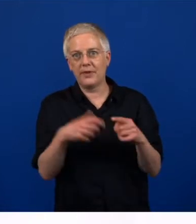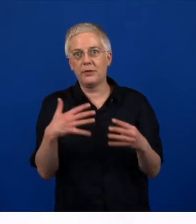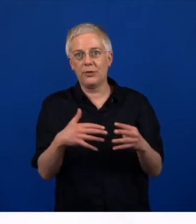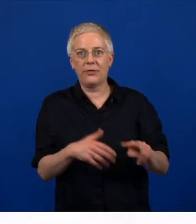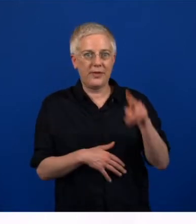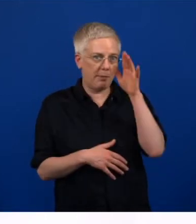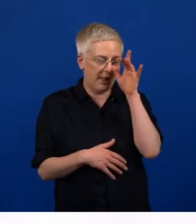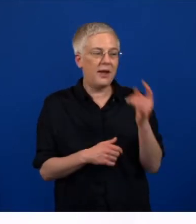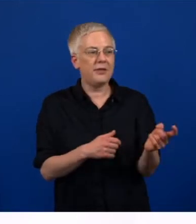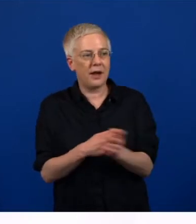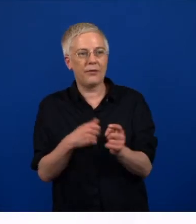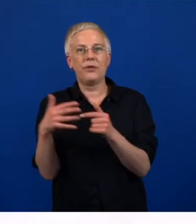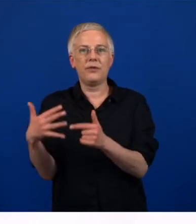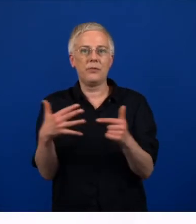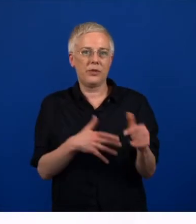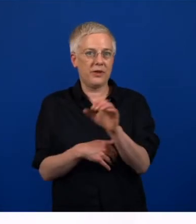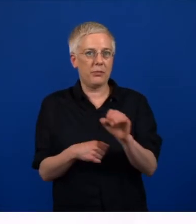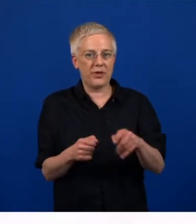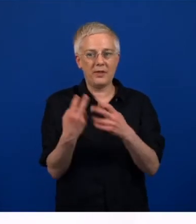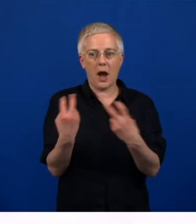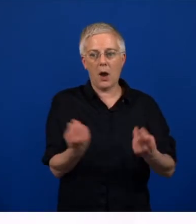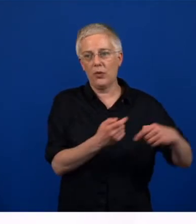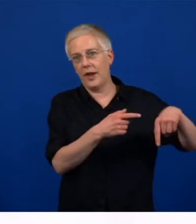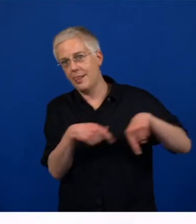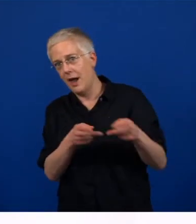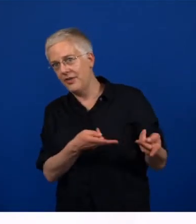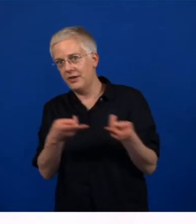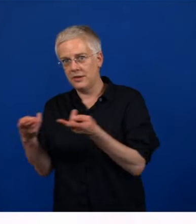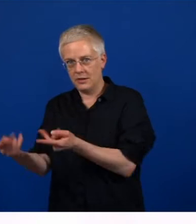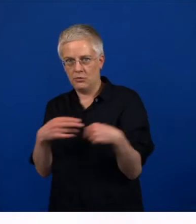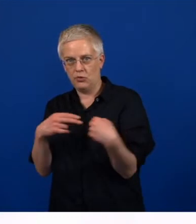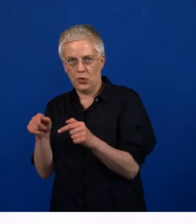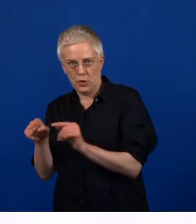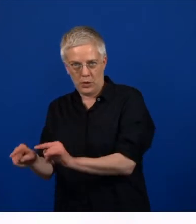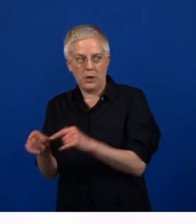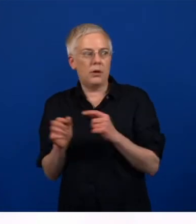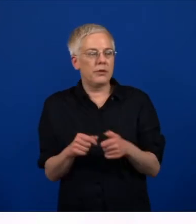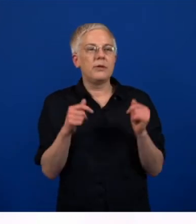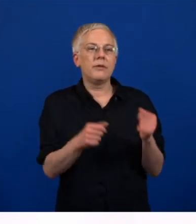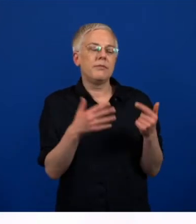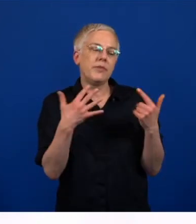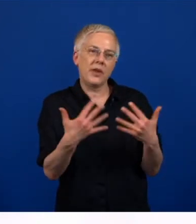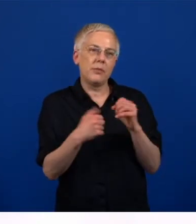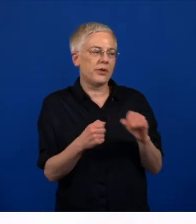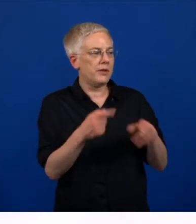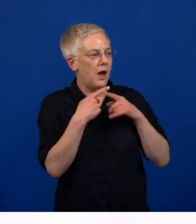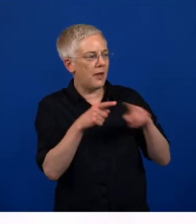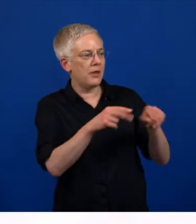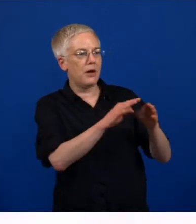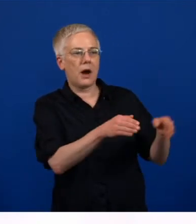Hause entlassen worden. 10% sind verlegt worden in ein anderes Krankenhaus, manchmal in einem anderen Bundesland, in